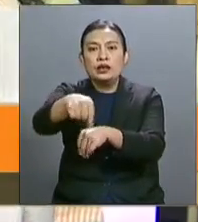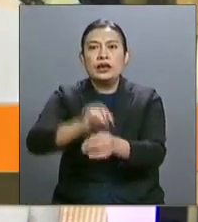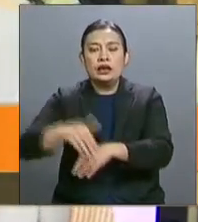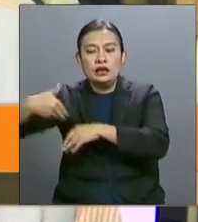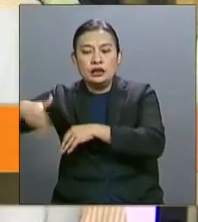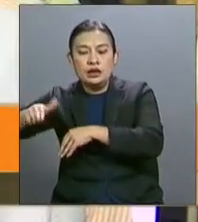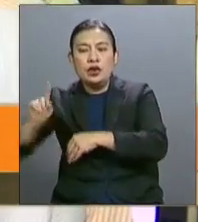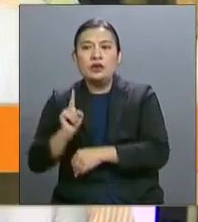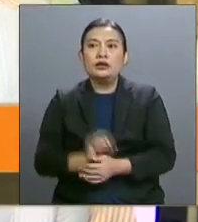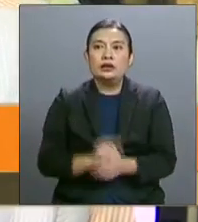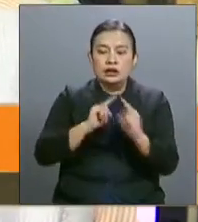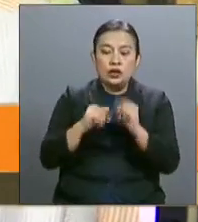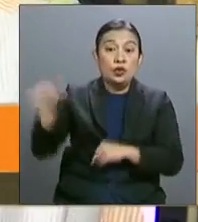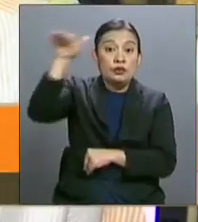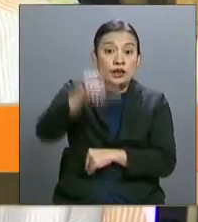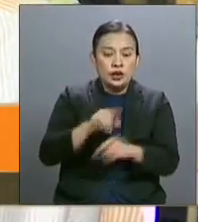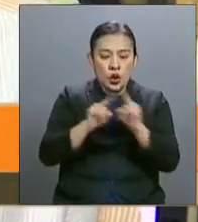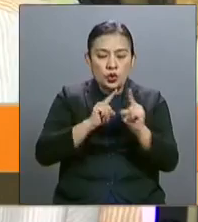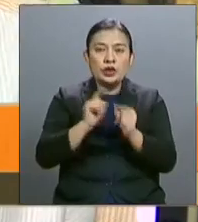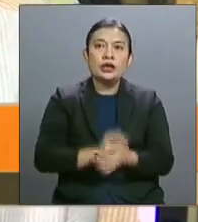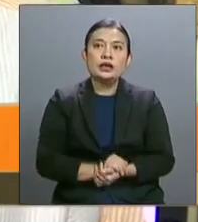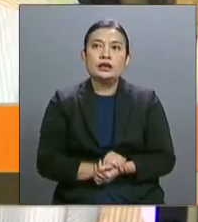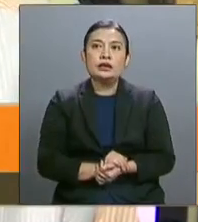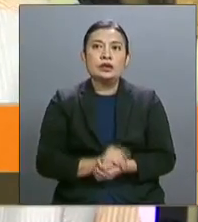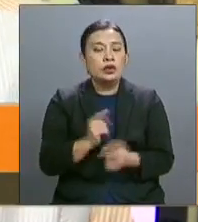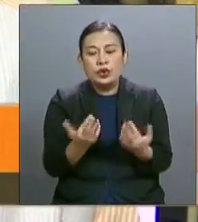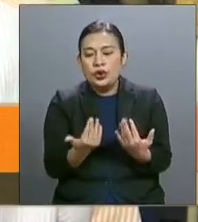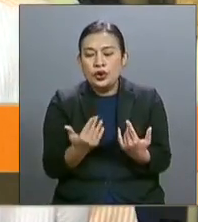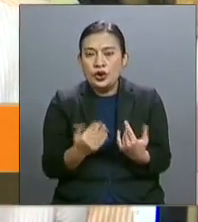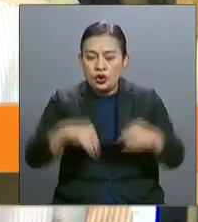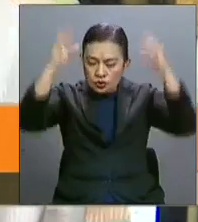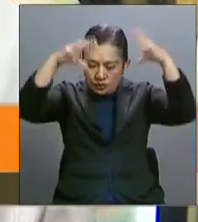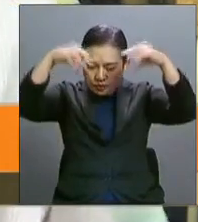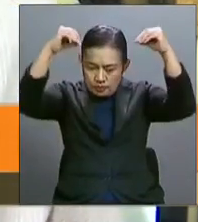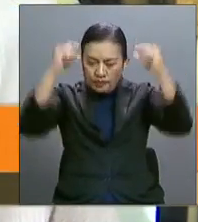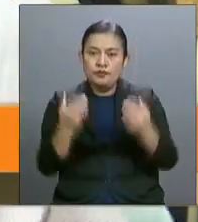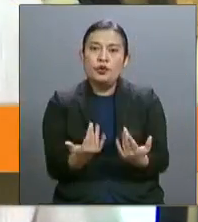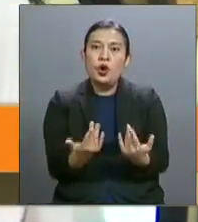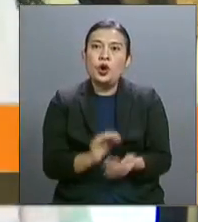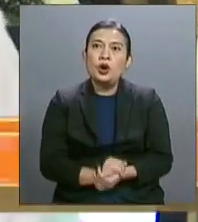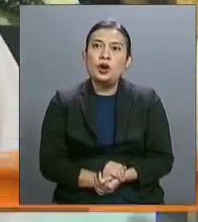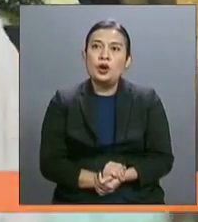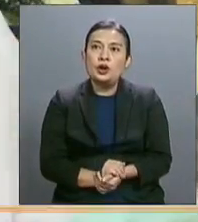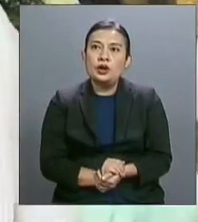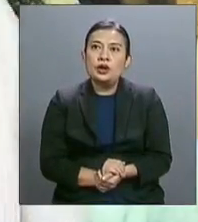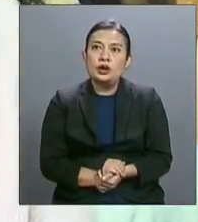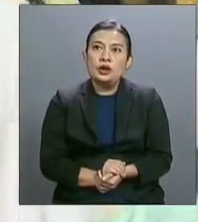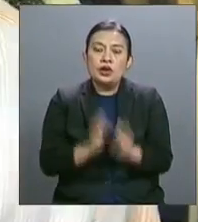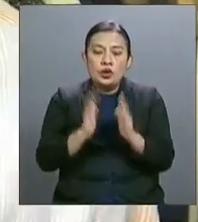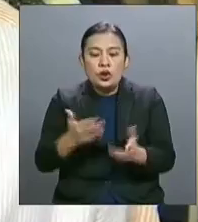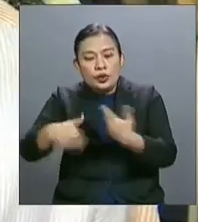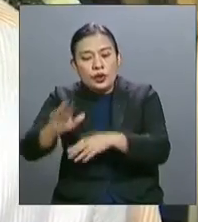ยกันไว้กับพี่น้องคือยังไงก็ต้องรอฝนหยุดจะกี่โมงก็แล้วแต่เพราะว่าถึงคนจะหายก็ไม่เป็นไรเพราะว่าเราเล่น